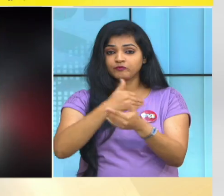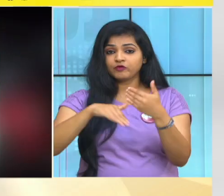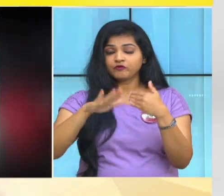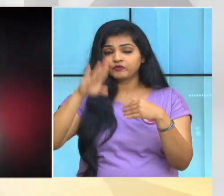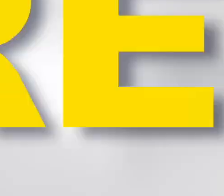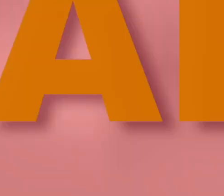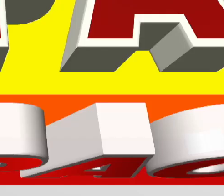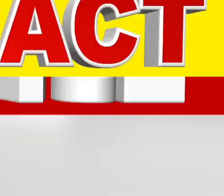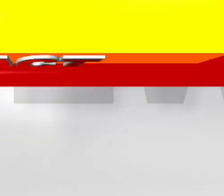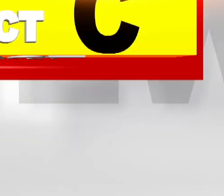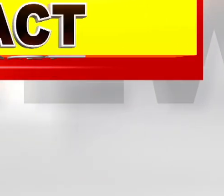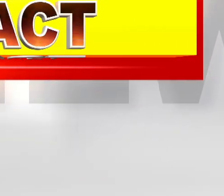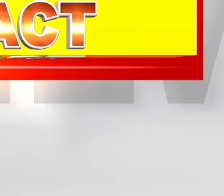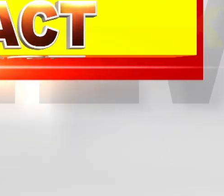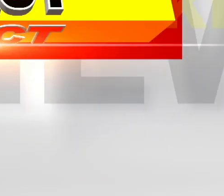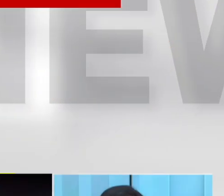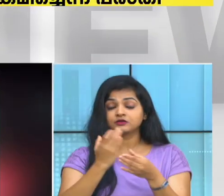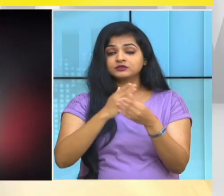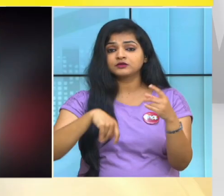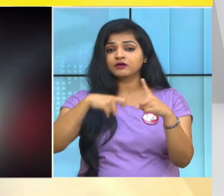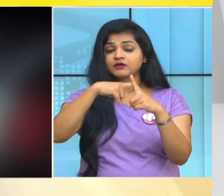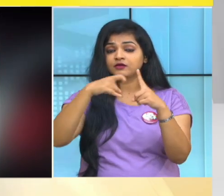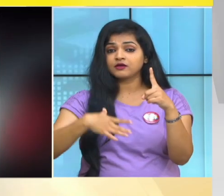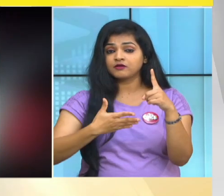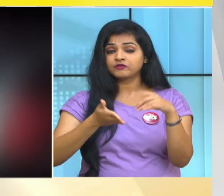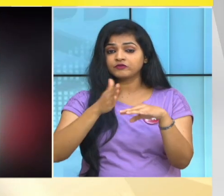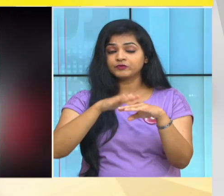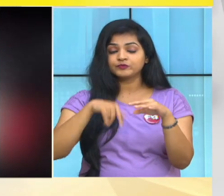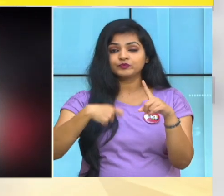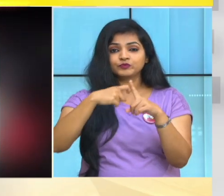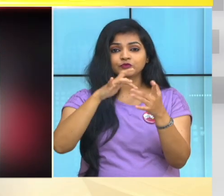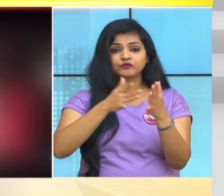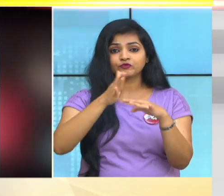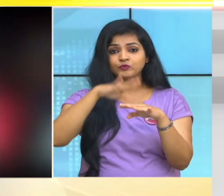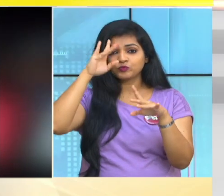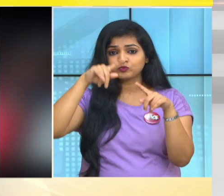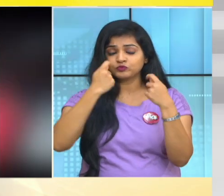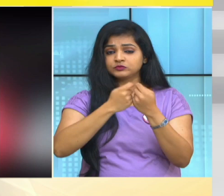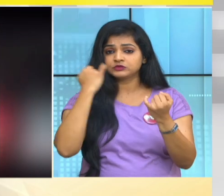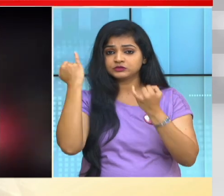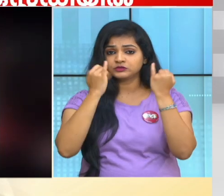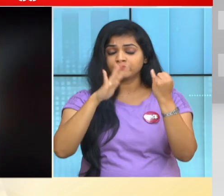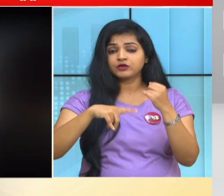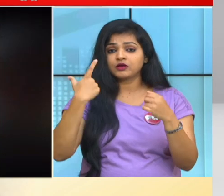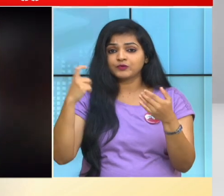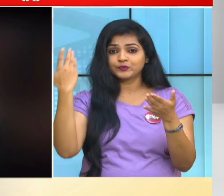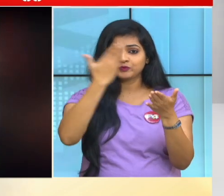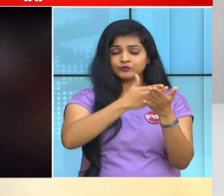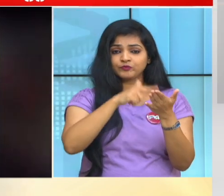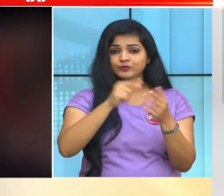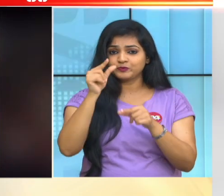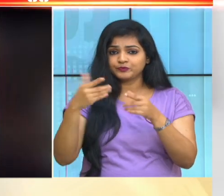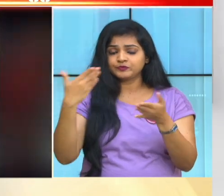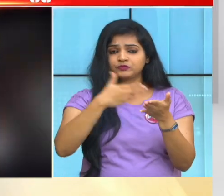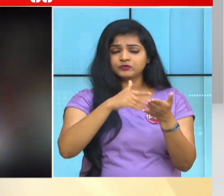അറിയിച്ചിരിക്കുന്നത്. ഏതായാലും ഈ കേസിൽ കേരളത്തിൽ കുന്നത്തനാട് പോലീസിനെതിരെയും അന്വേഷണം നടക്കുന്നുണ്ട്. പരാതിയുമായി സ്റ്റേഷനിലെത്തിയ യുവാക്കളോട് അതിൽ തങ്ങൾ